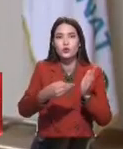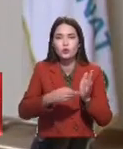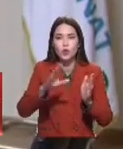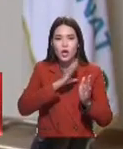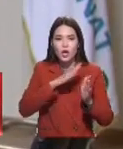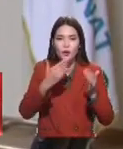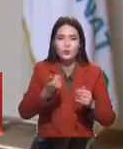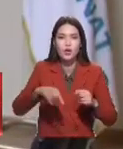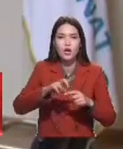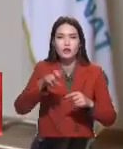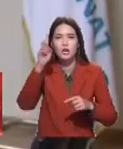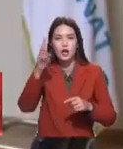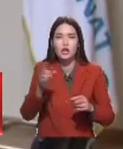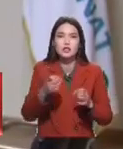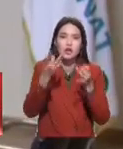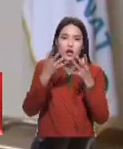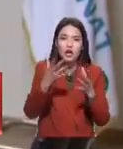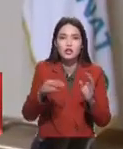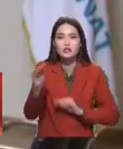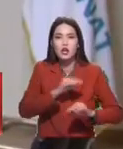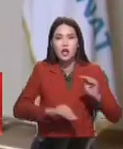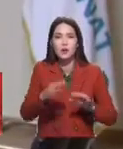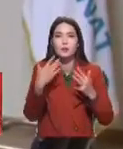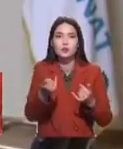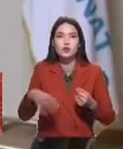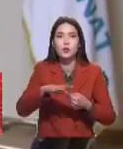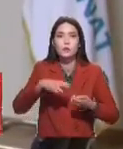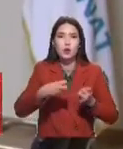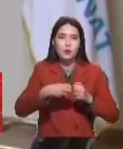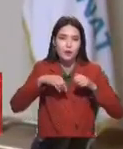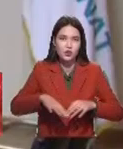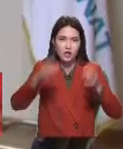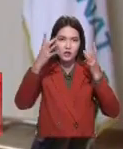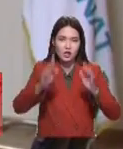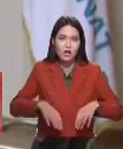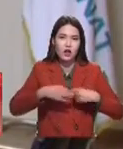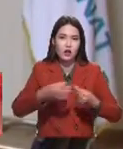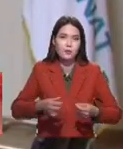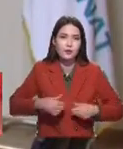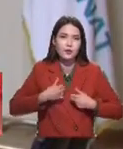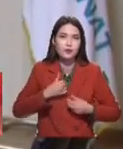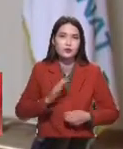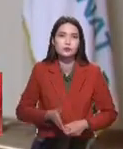мойымша ведомствоаралық өзара іс-қимыл арқылы біз бұл мәселелерді шешіп, нақты нәтижелерге қол жеткізетін боламыз.